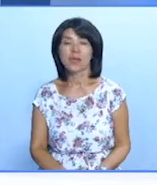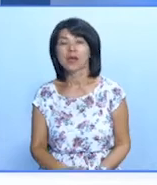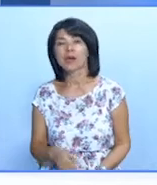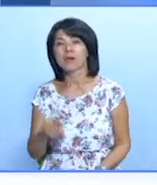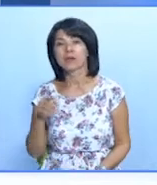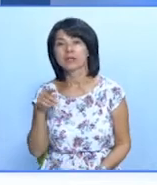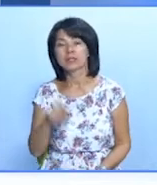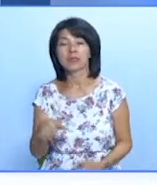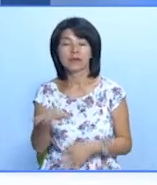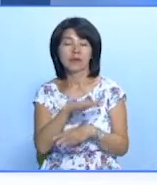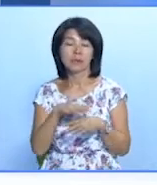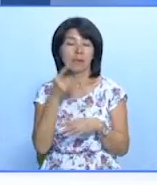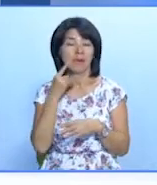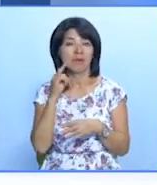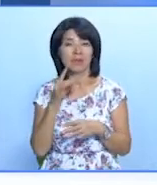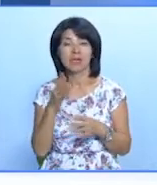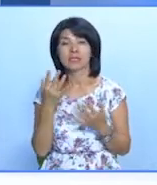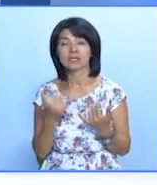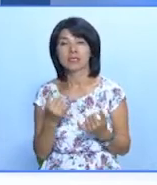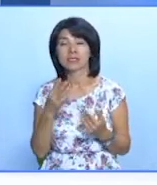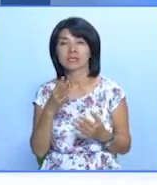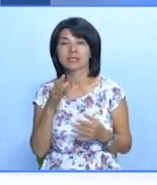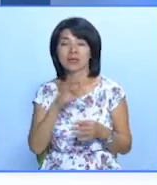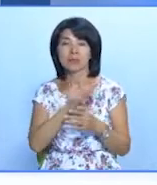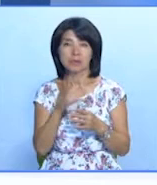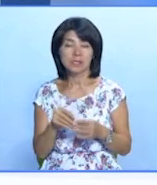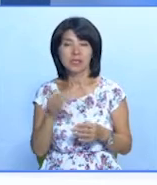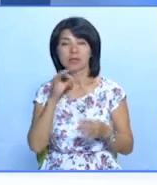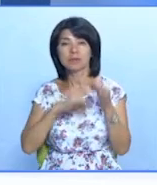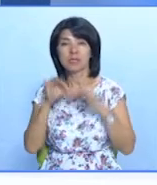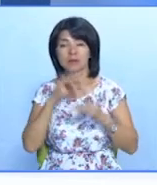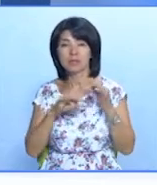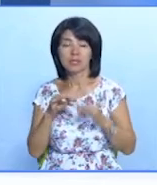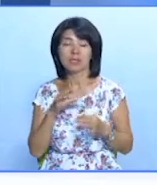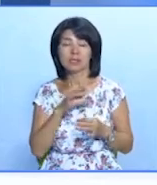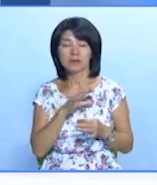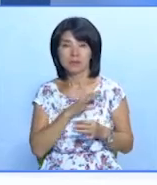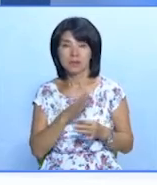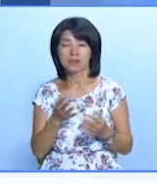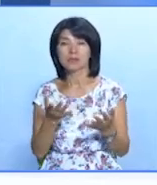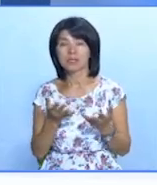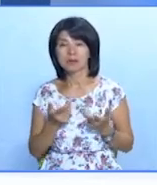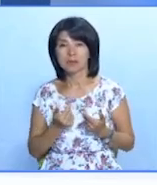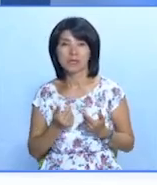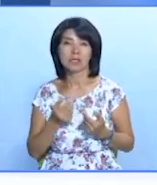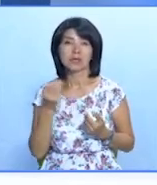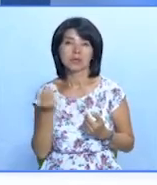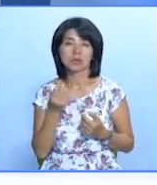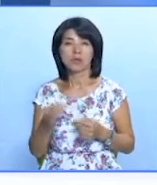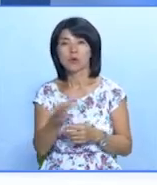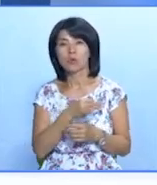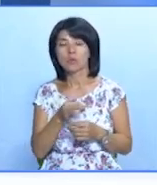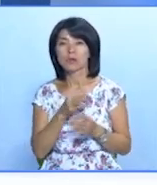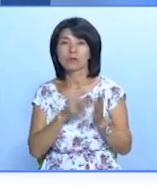Аймақтағы дәріханаларды дәрі-дәрмекпен қамтамасыз ету үшін күшейтілген шаралар қабылданғаны белгілі. Тұрақтандыру қорынан облыстың